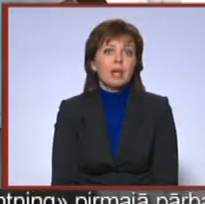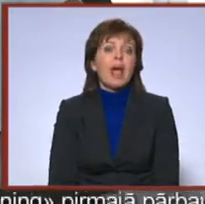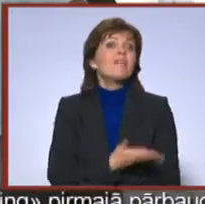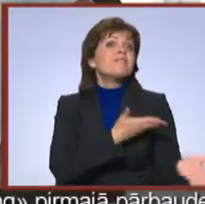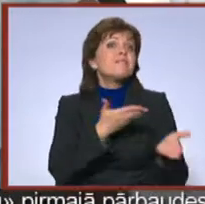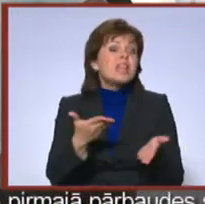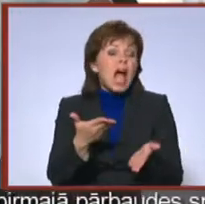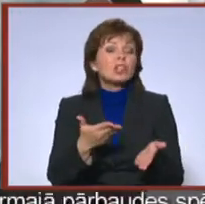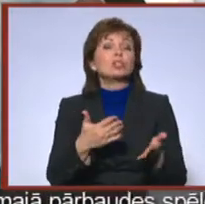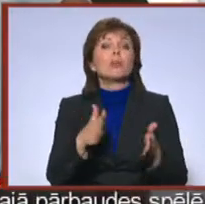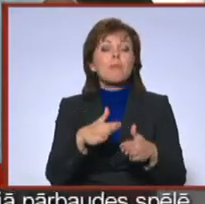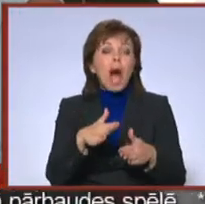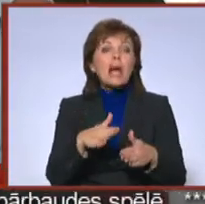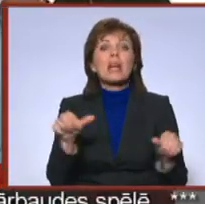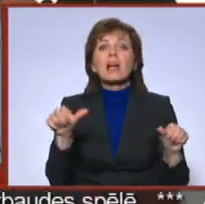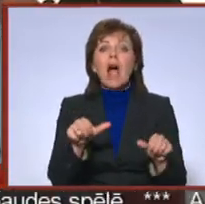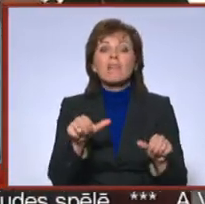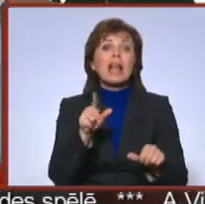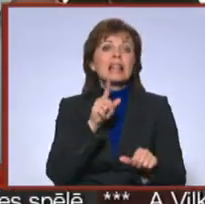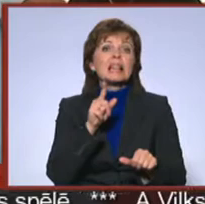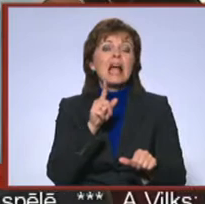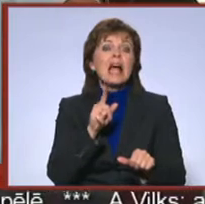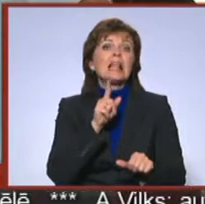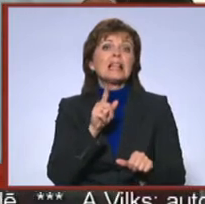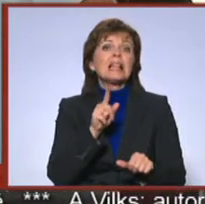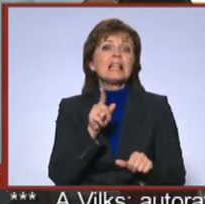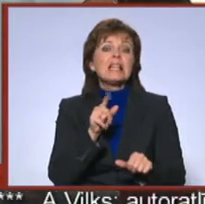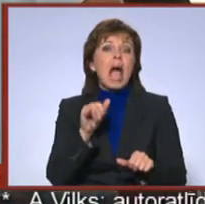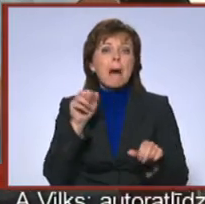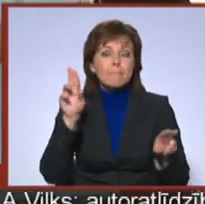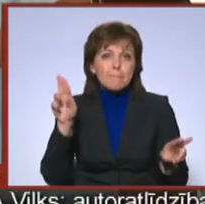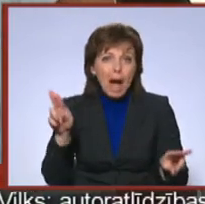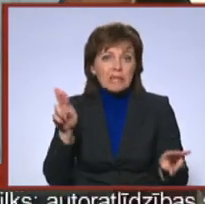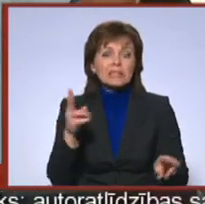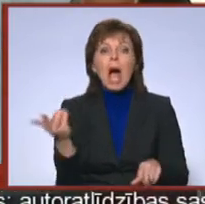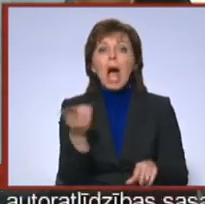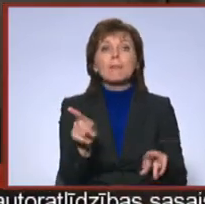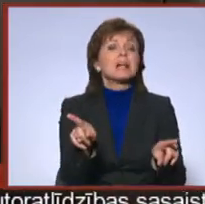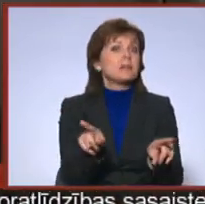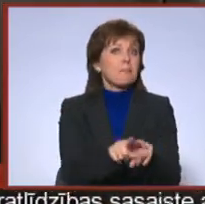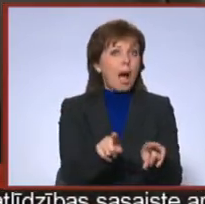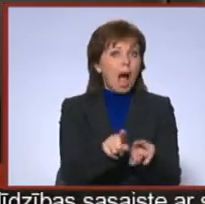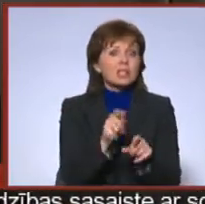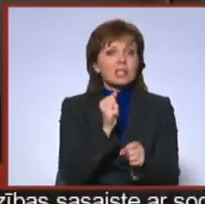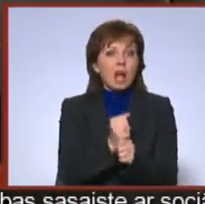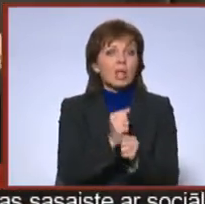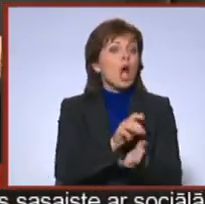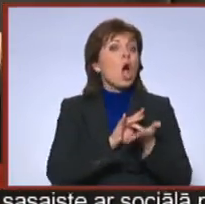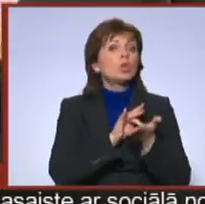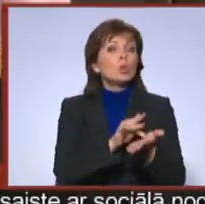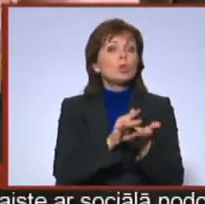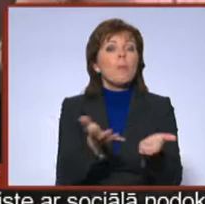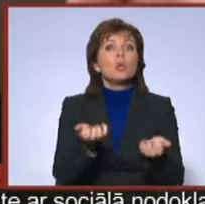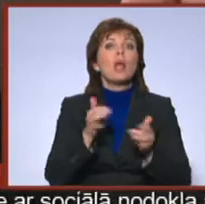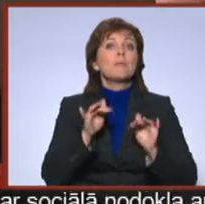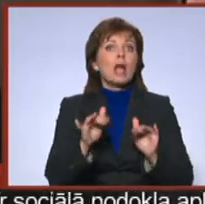Viesunams kafejnīca Liepas ir ģimenes uzņēmums, kur strādā divas māsas – Santa un Ieva Curikovas, kurai turismu uzņēmējdarbībā